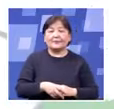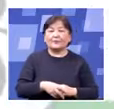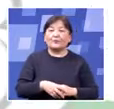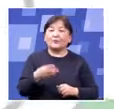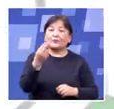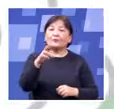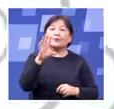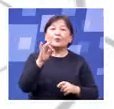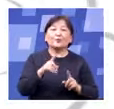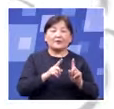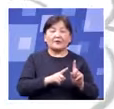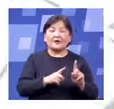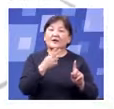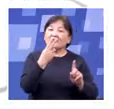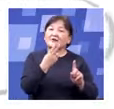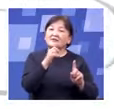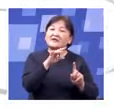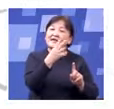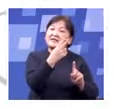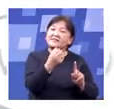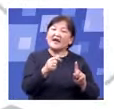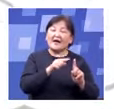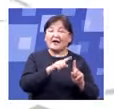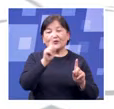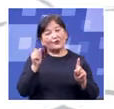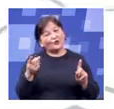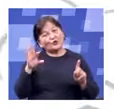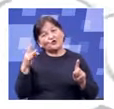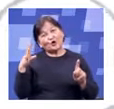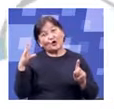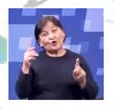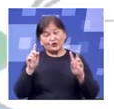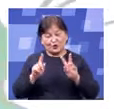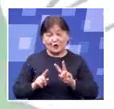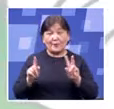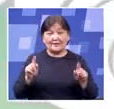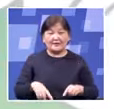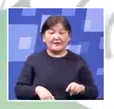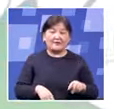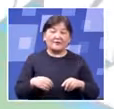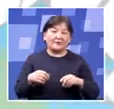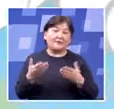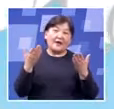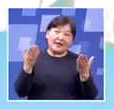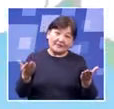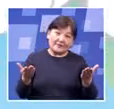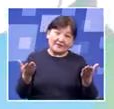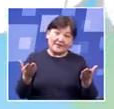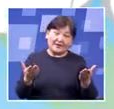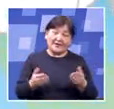Эхлээд дөрүүд маань царцаа шоргоолц хоёроор эхлээд дараа нь ямар дүр гардаг гэлээ? Царс мод гардаг гэлүү?